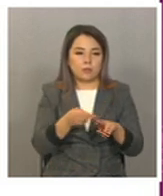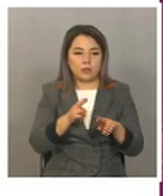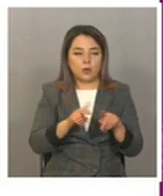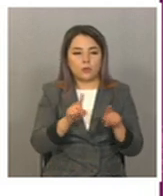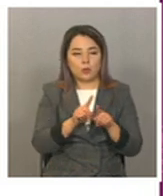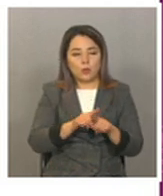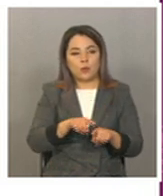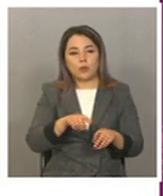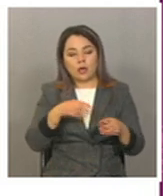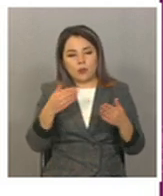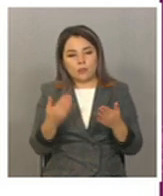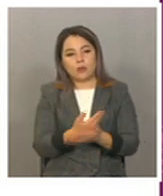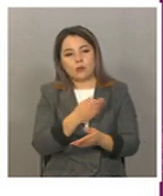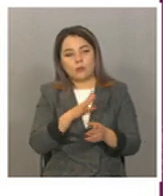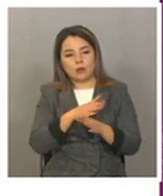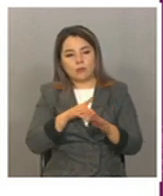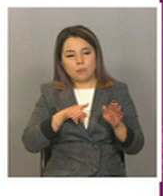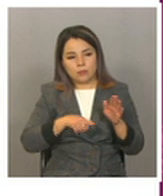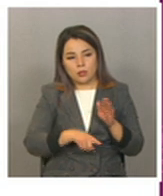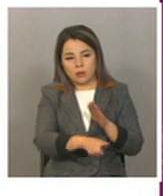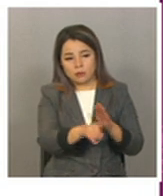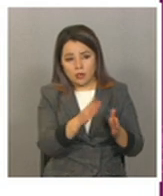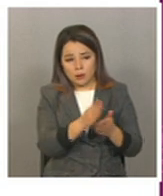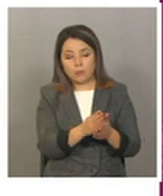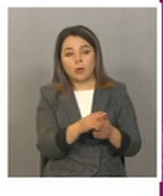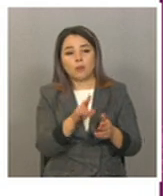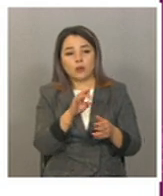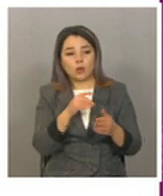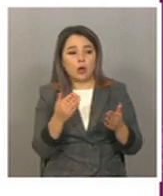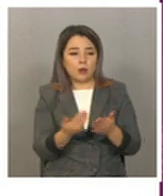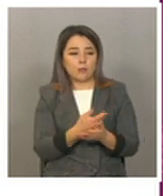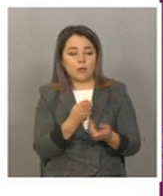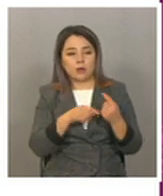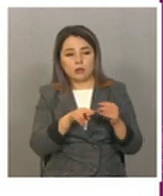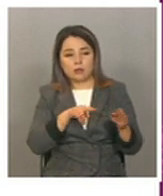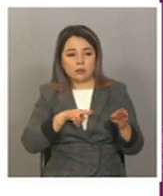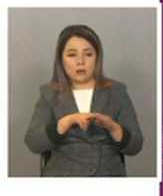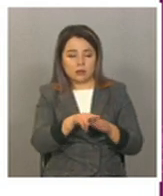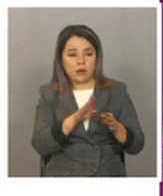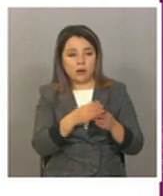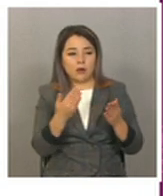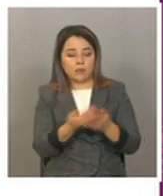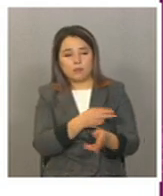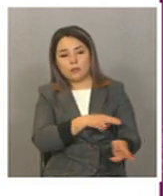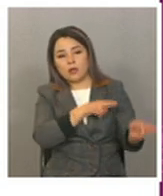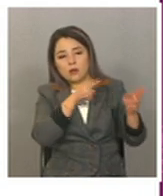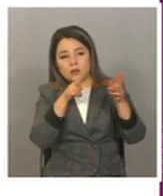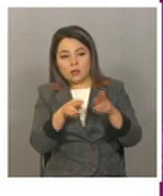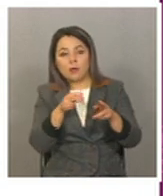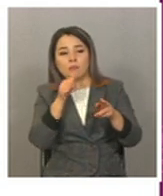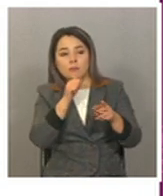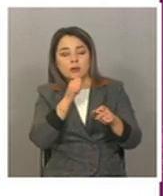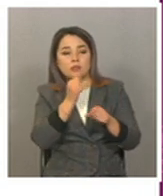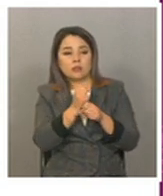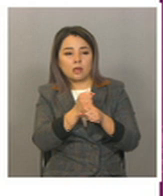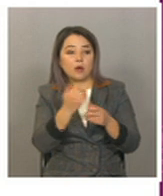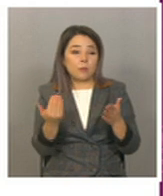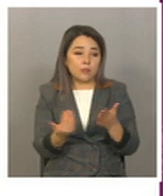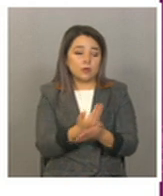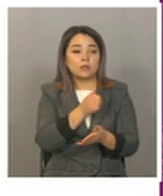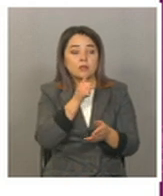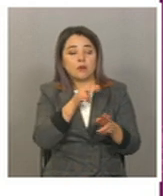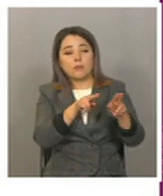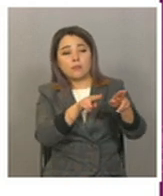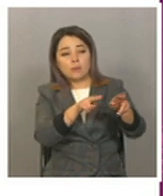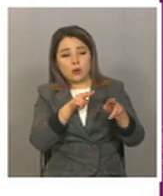с целью, прошла по низу. Бастон перезарядил ружье, дослал в патронник последний патрон, снова прицелился